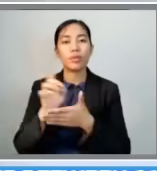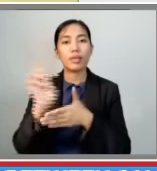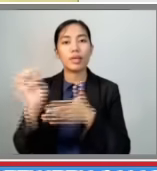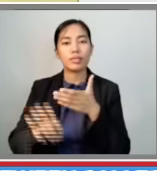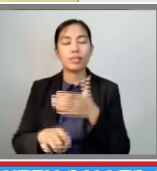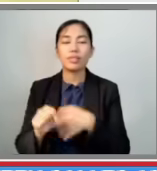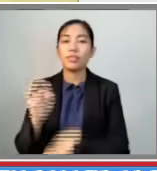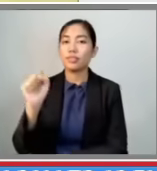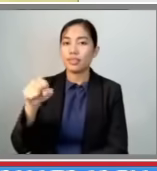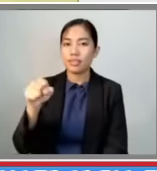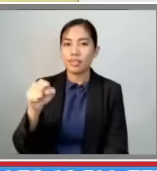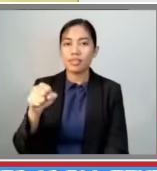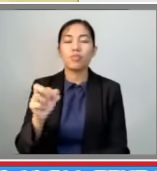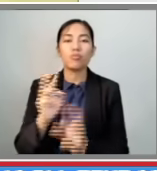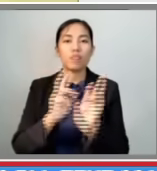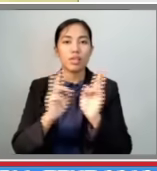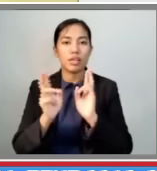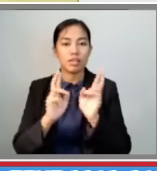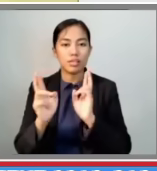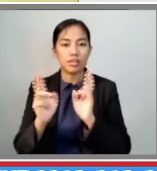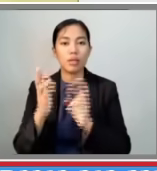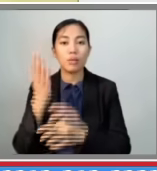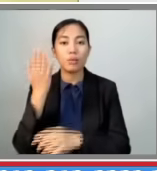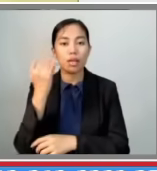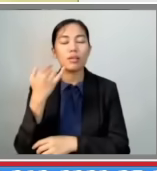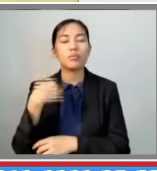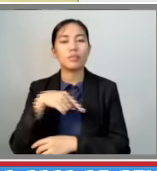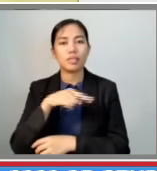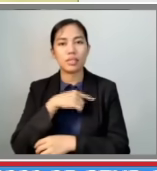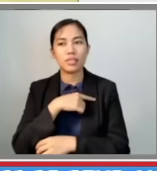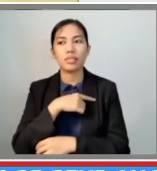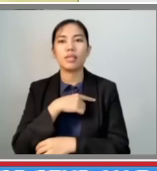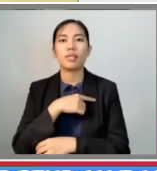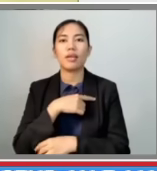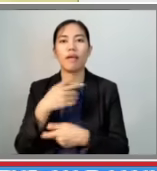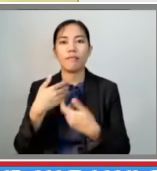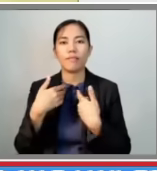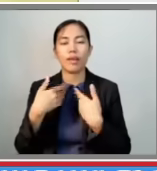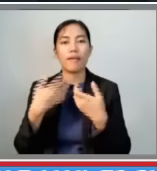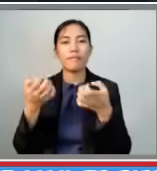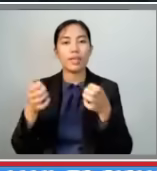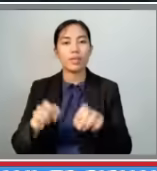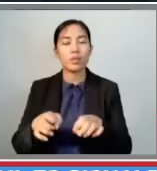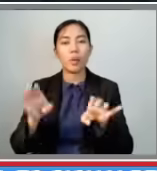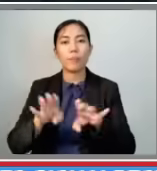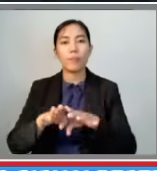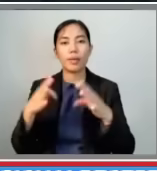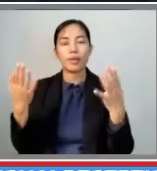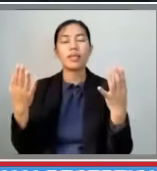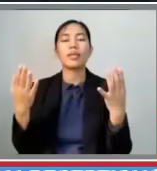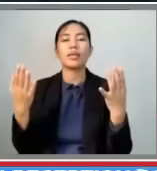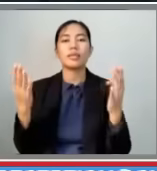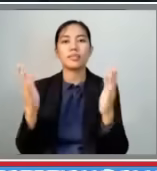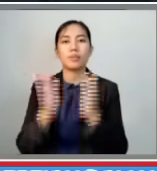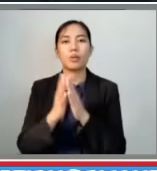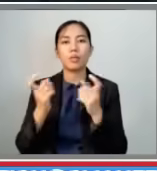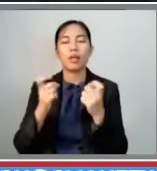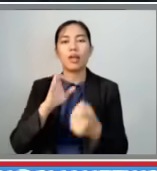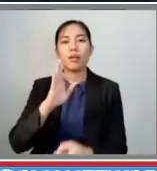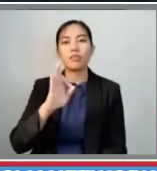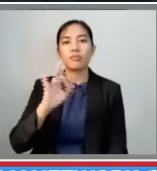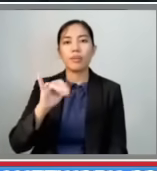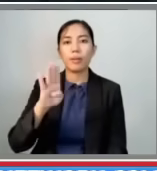Yes po, naghanda po kami kasi makakasabay nga po na long weekend itong opening po ng FIBA dito sa gaganapin dito sa